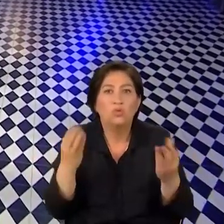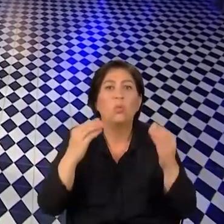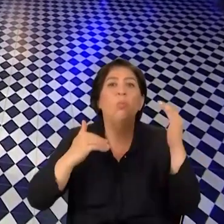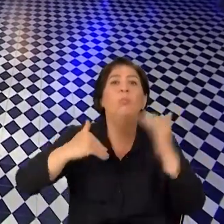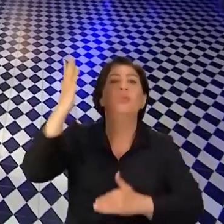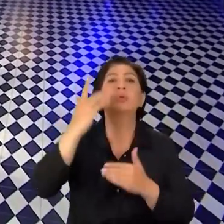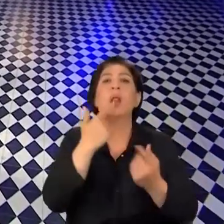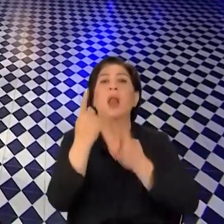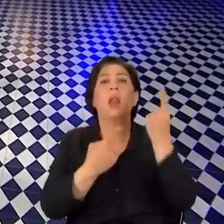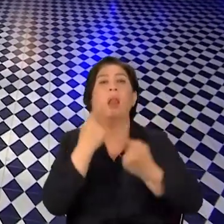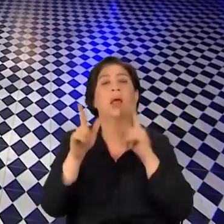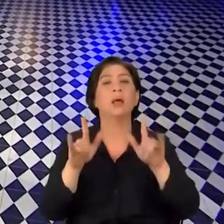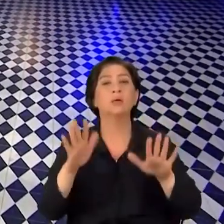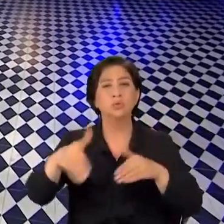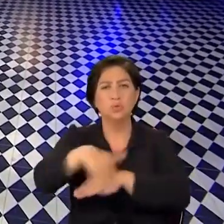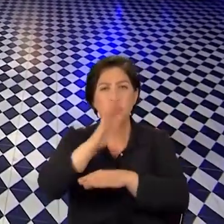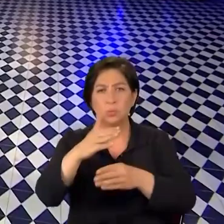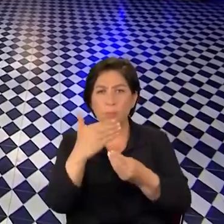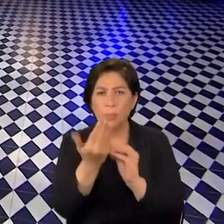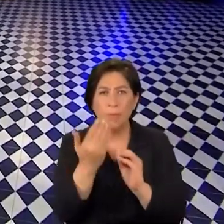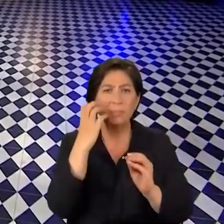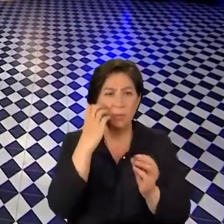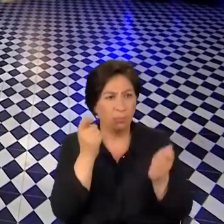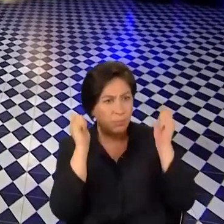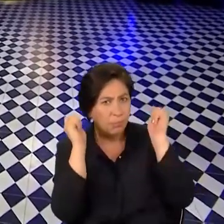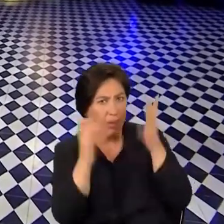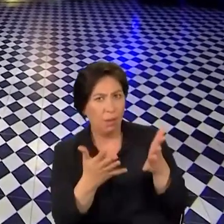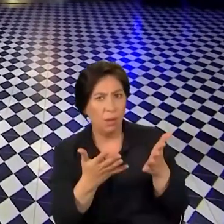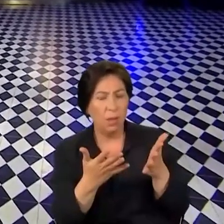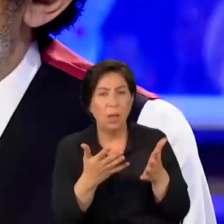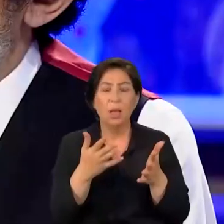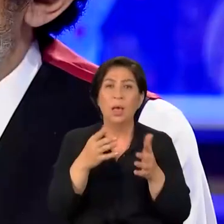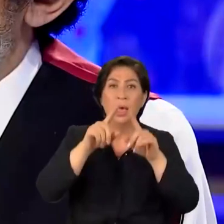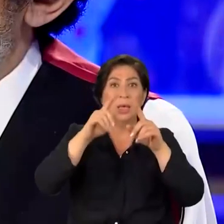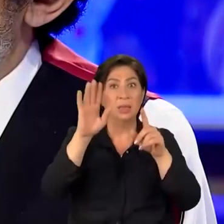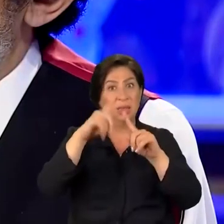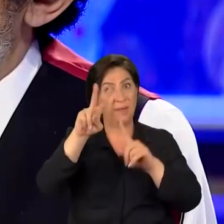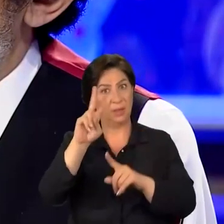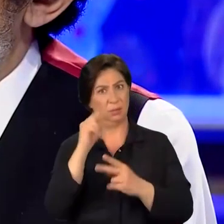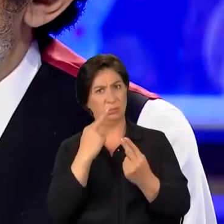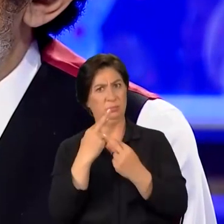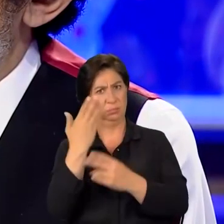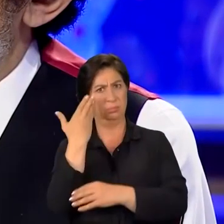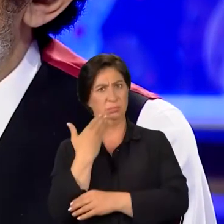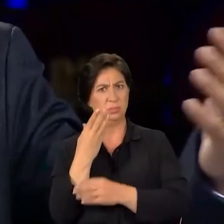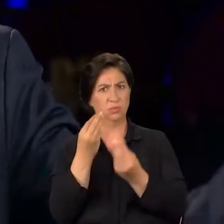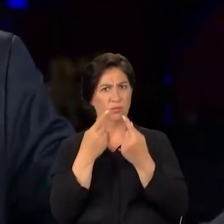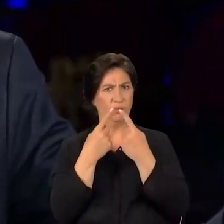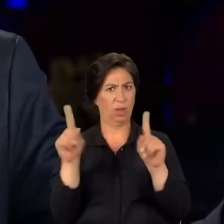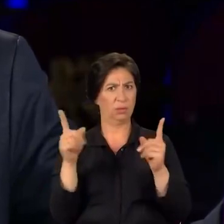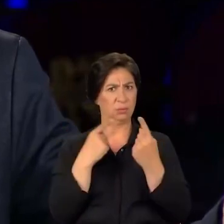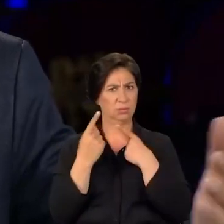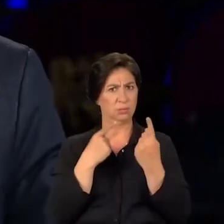laflara, sloganlara gerek yok. Sokağa çıkıyorsunuz, patates soğan fiyatını görüyorsunuz. Ekrandaki konuşmaları duyuyorsunuz. Bambaşka bir ton ve